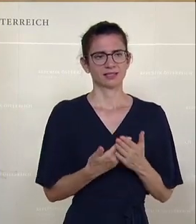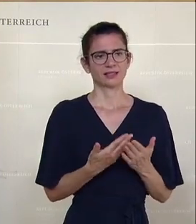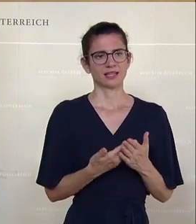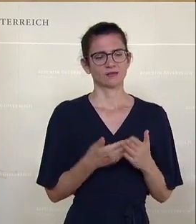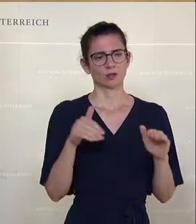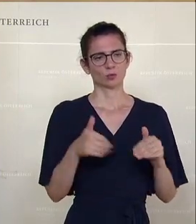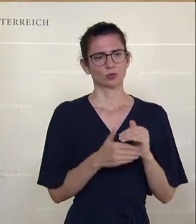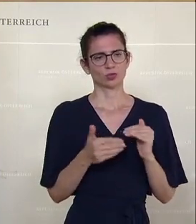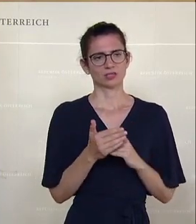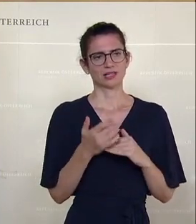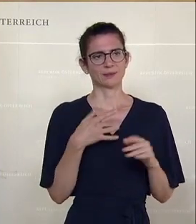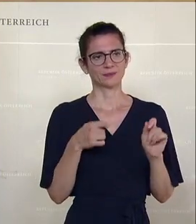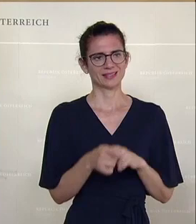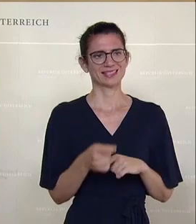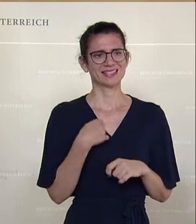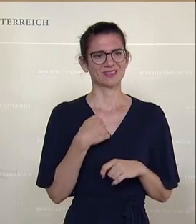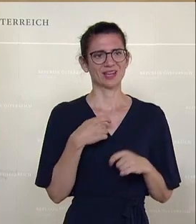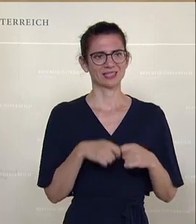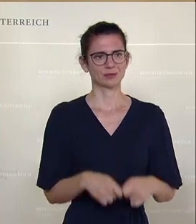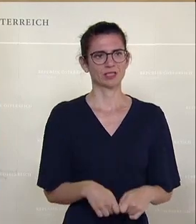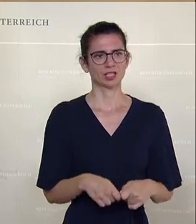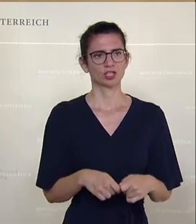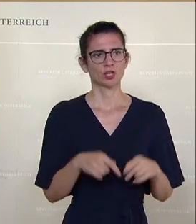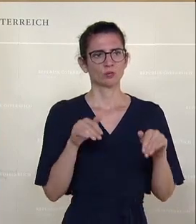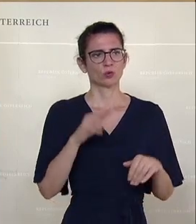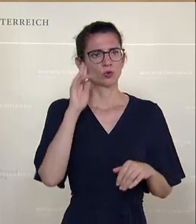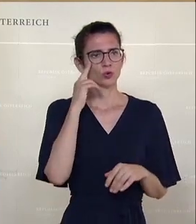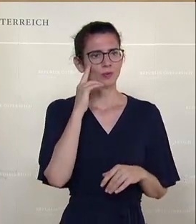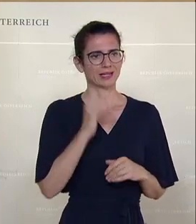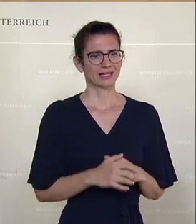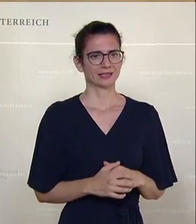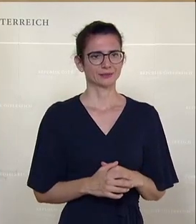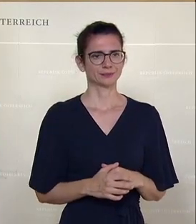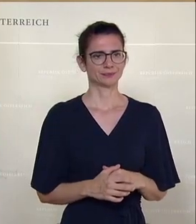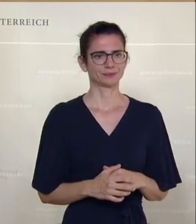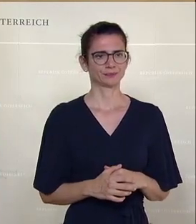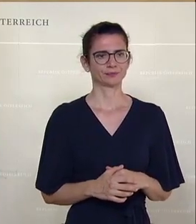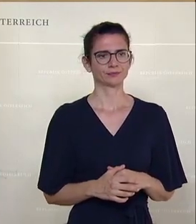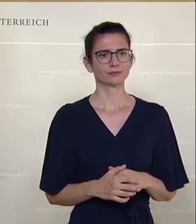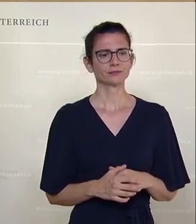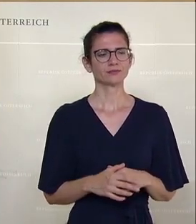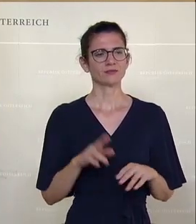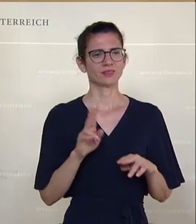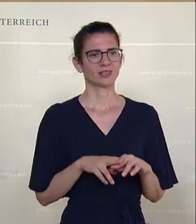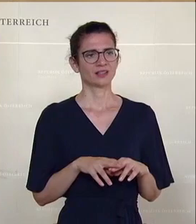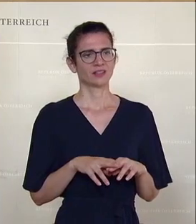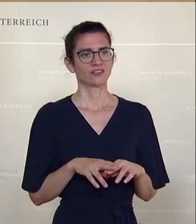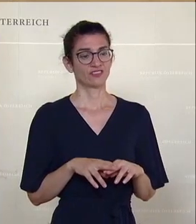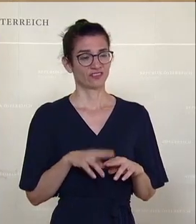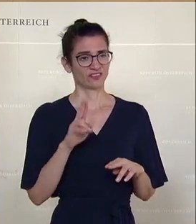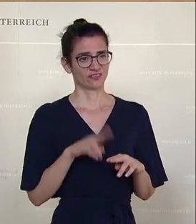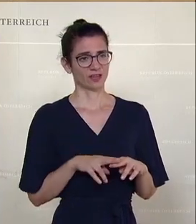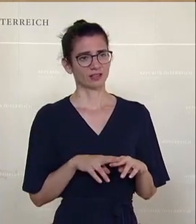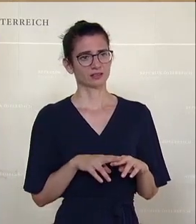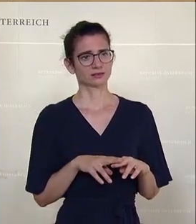das System der Zwangsmitgliedschaften nachzudenken. Wenn man schon eine, und wir sind nicht